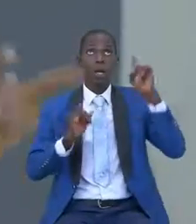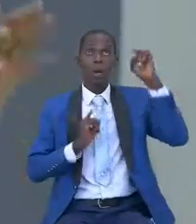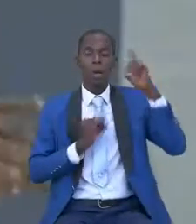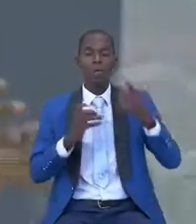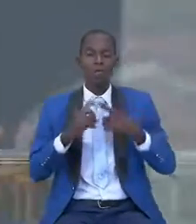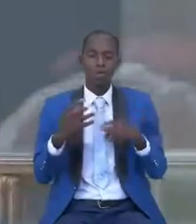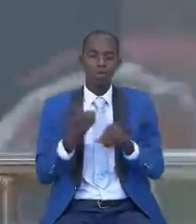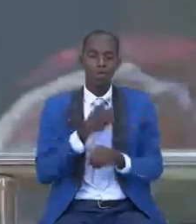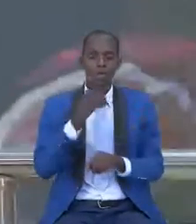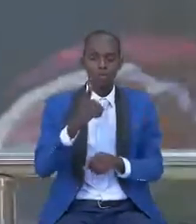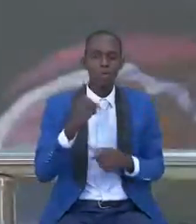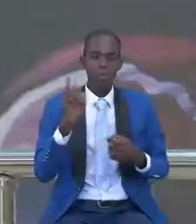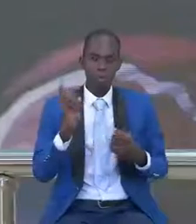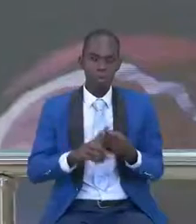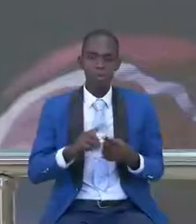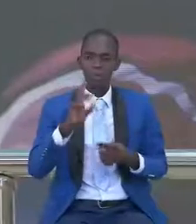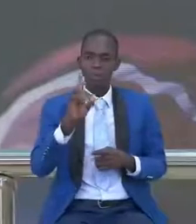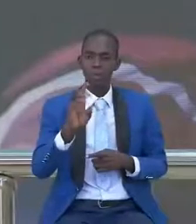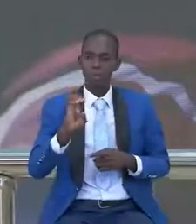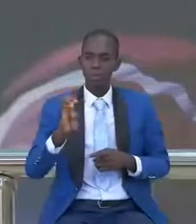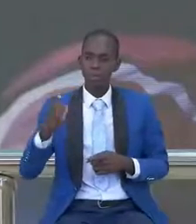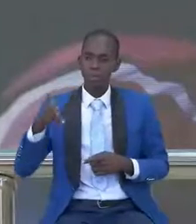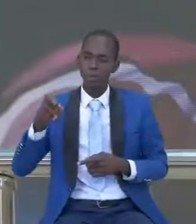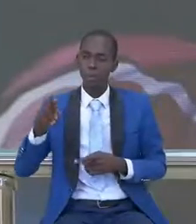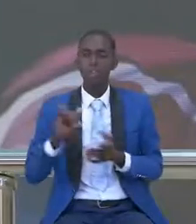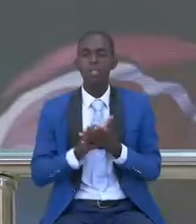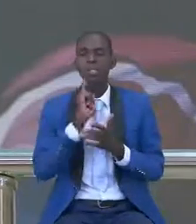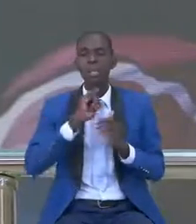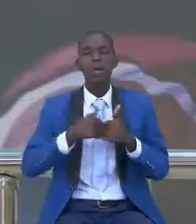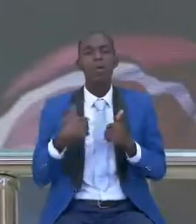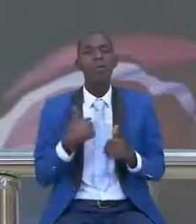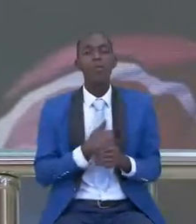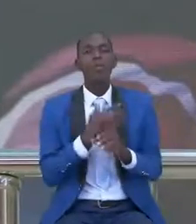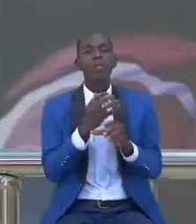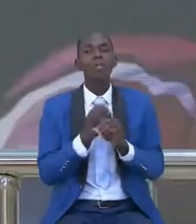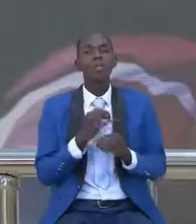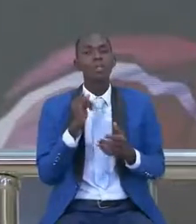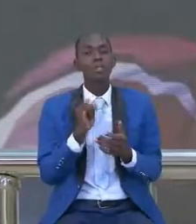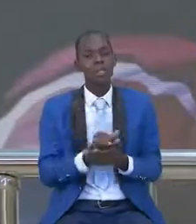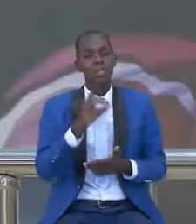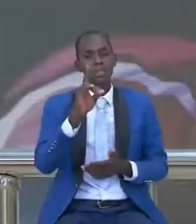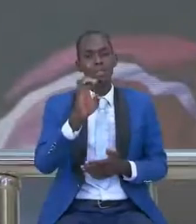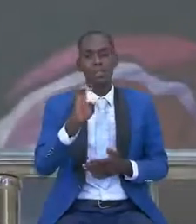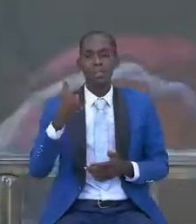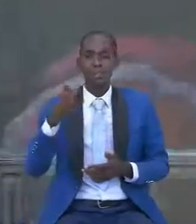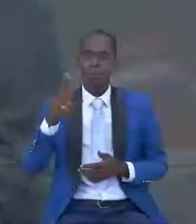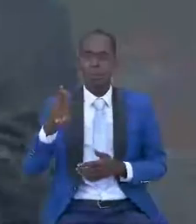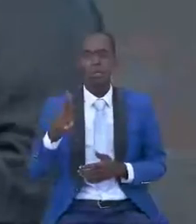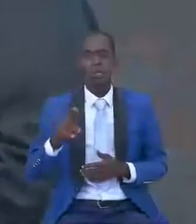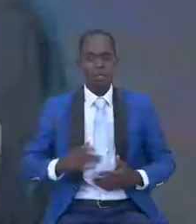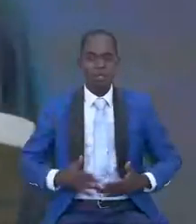nous avons la vie, l'Église biblique de la vie profonde. Maintenant, il m'a appelé à un autre niveau.